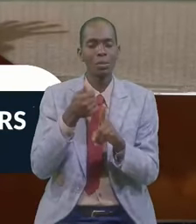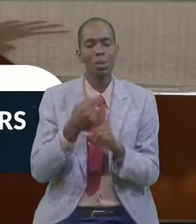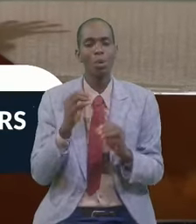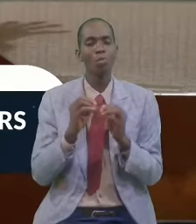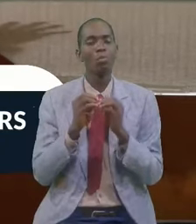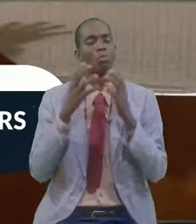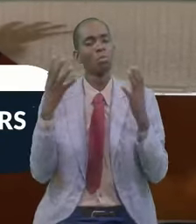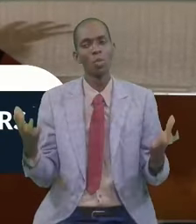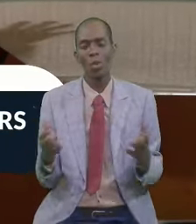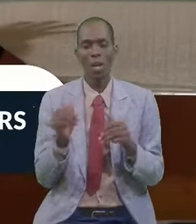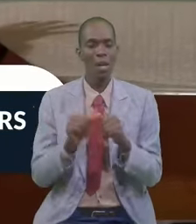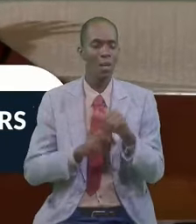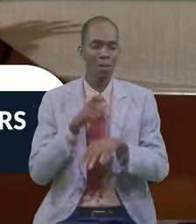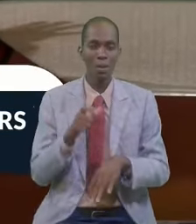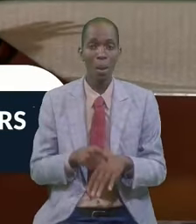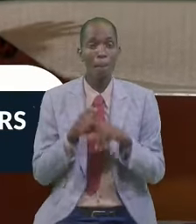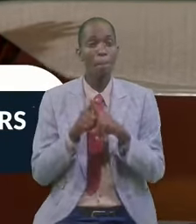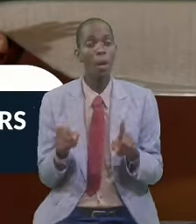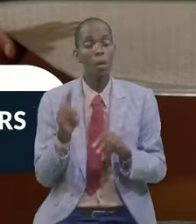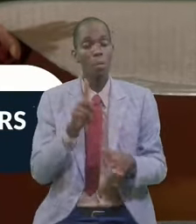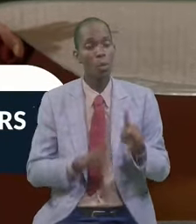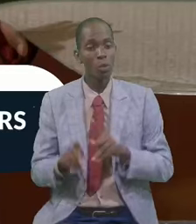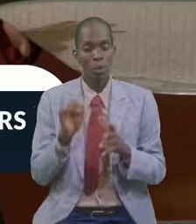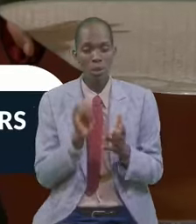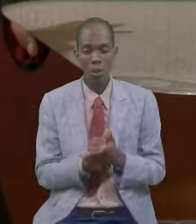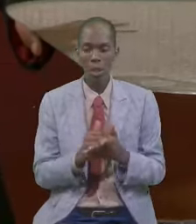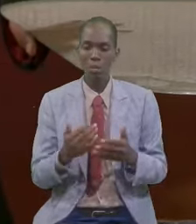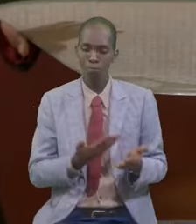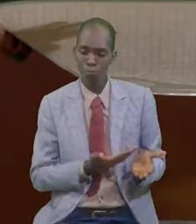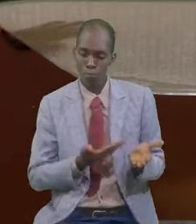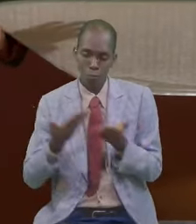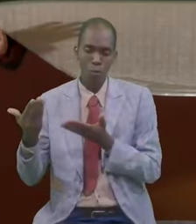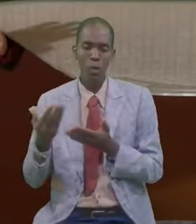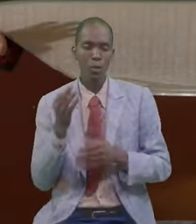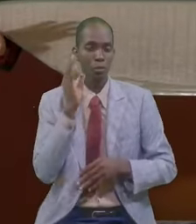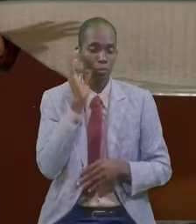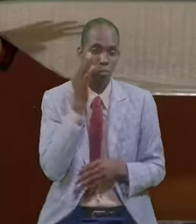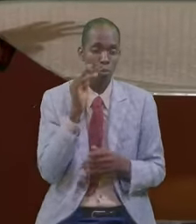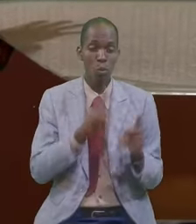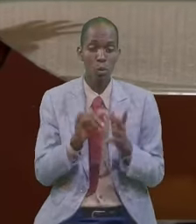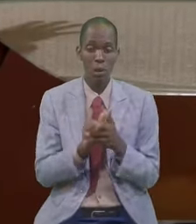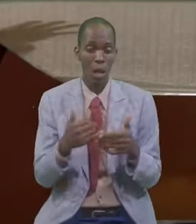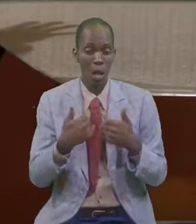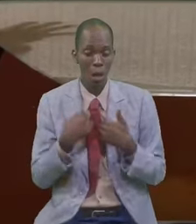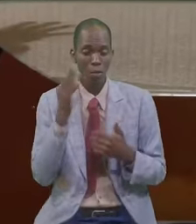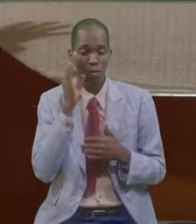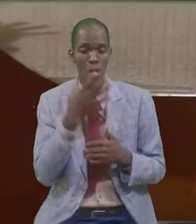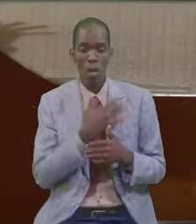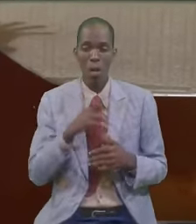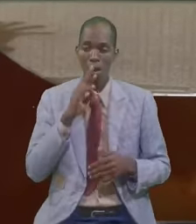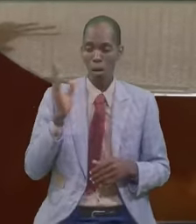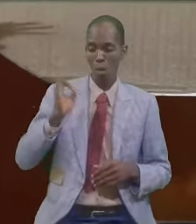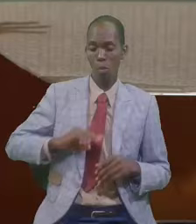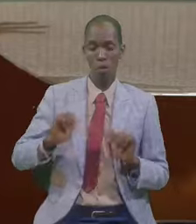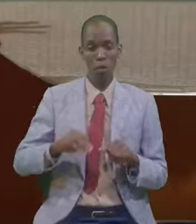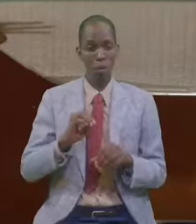et très souvent, mais les gens qui portent de fruits dans la vie, les gens qui sont profitables dans la vie, ce sont